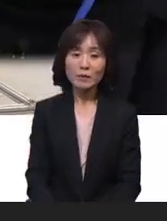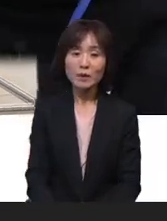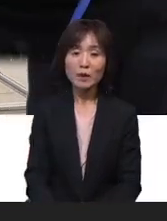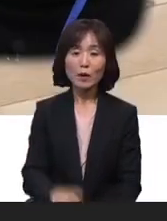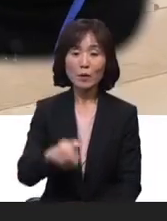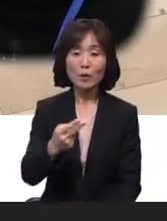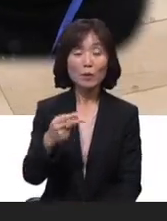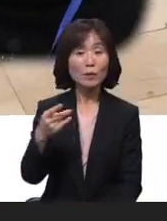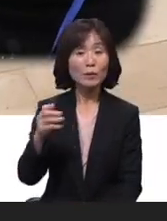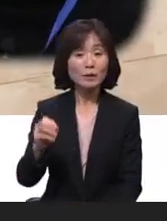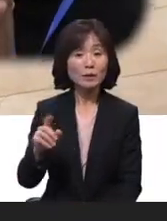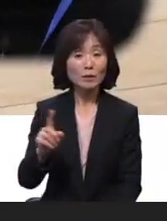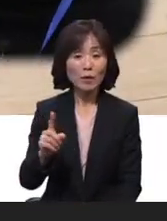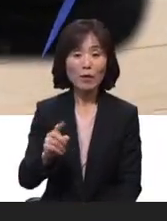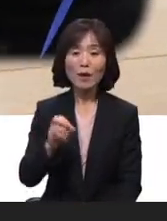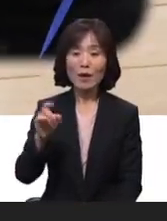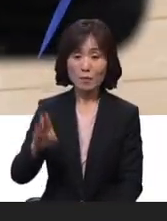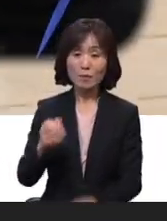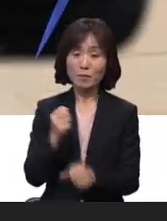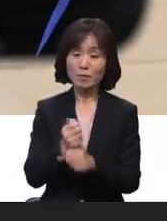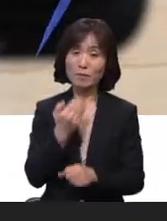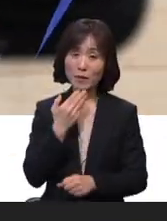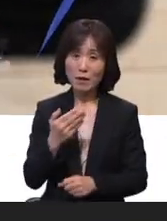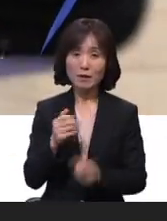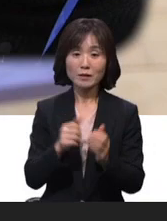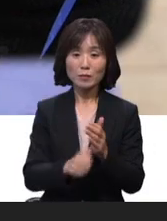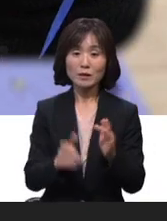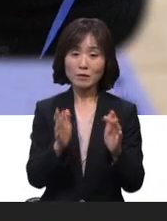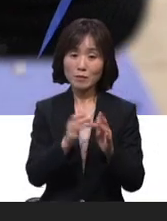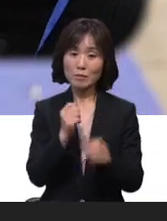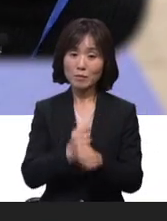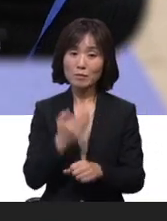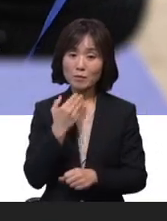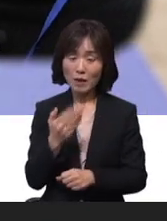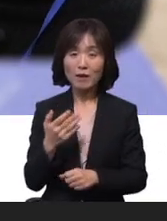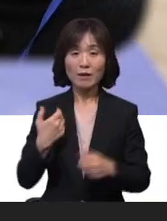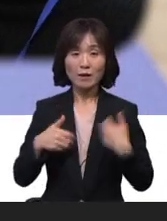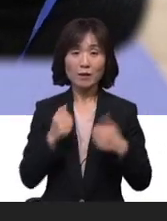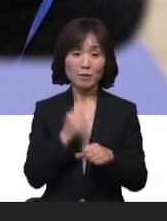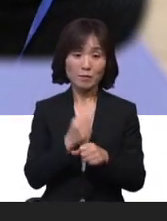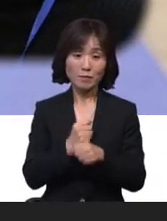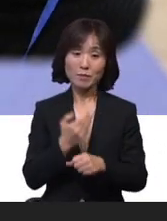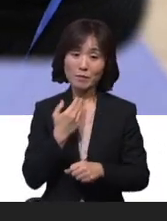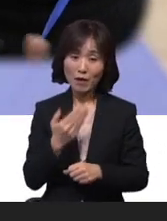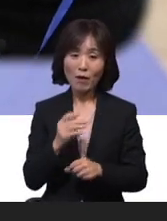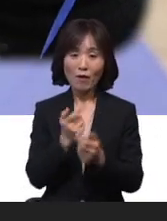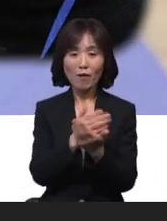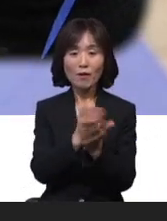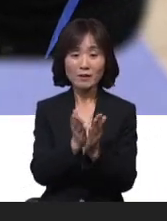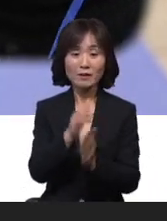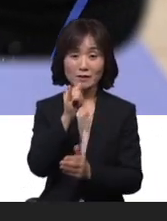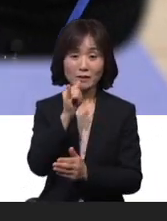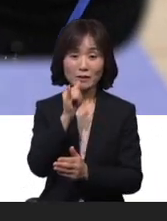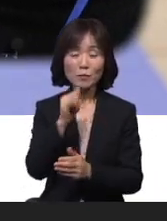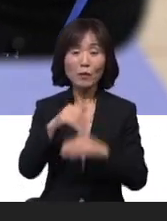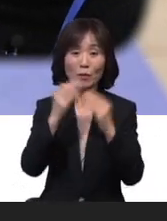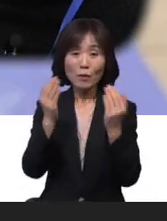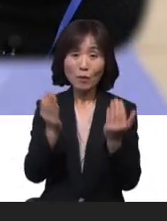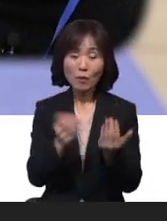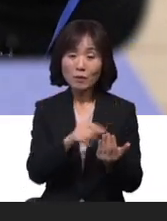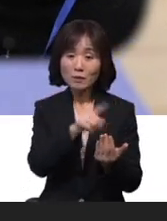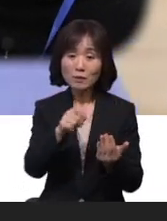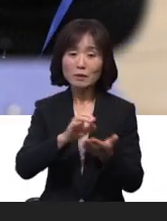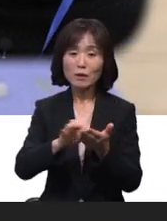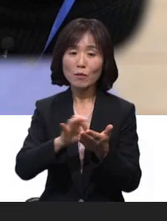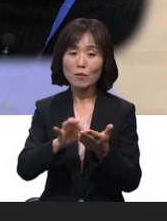코딩이라고 하면은 뭐 앱도 만들 수 있고 사물 인터넷도 만들고 뭐 게임도 만들고 여러 가지가 있는데 그 모든